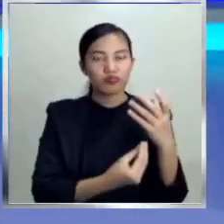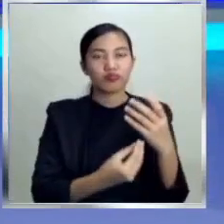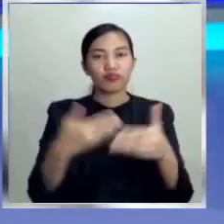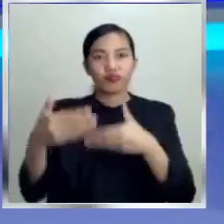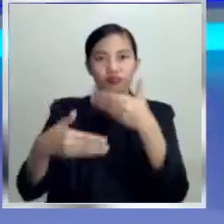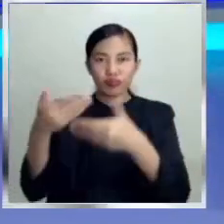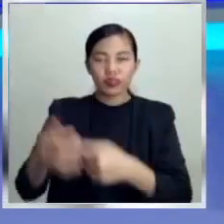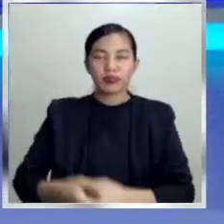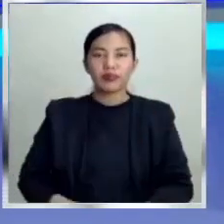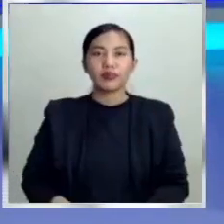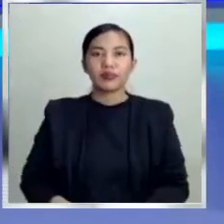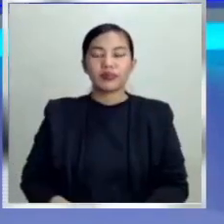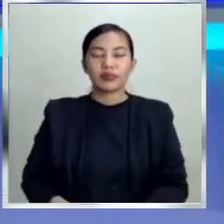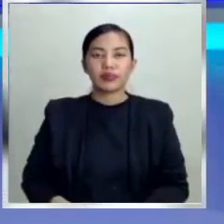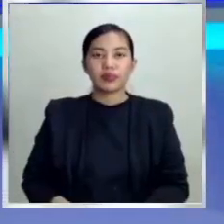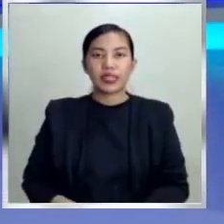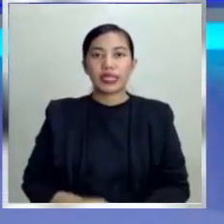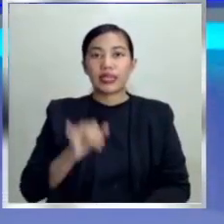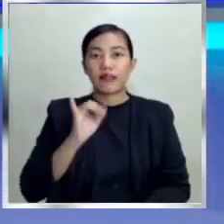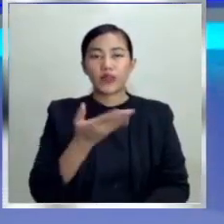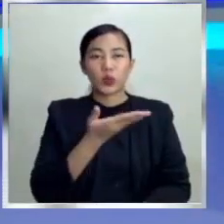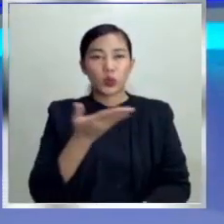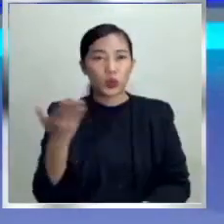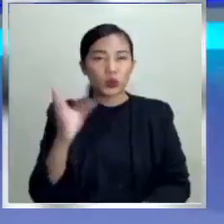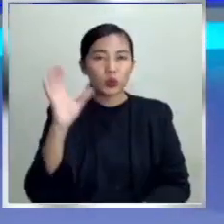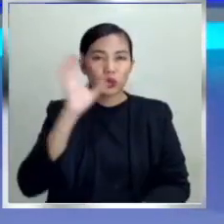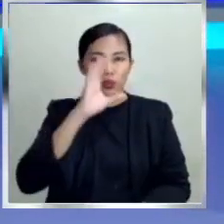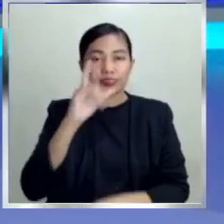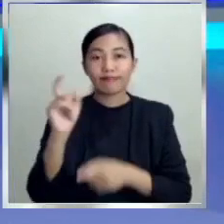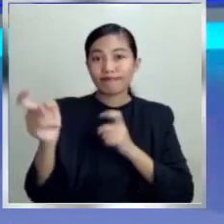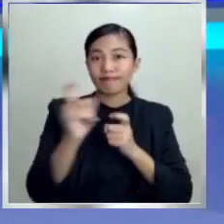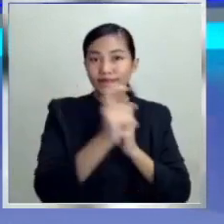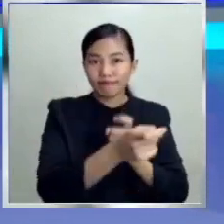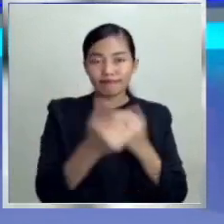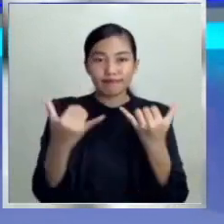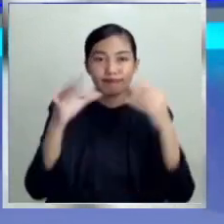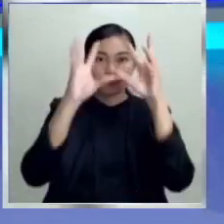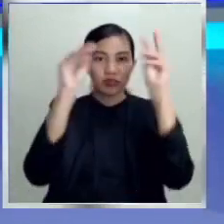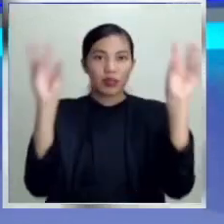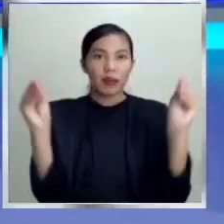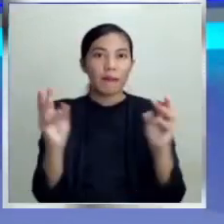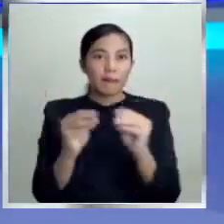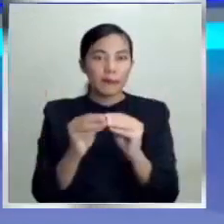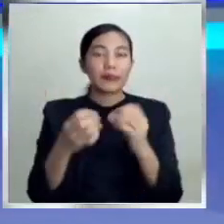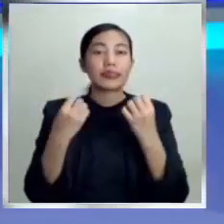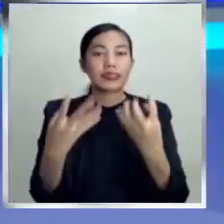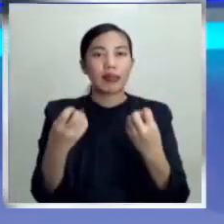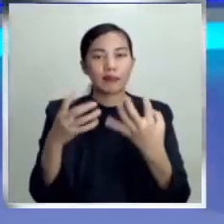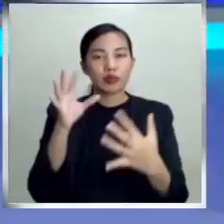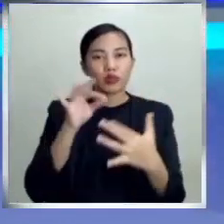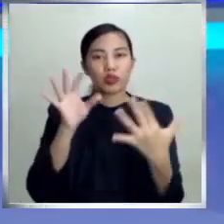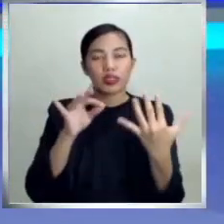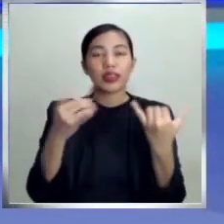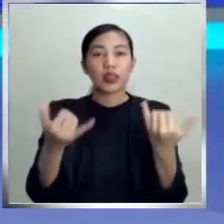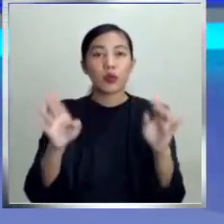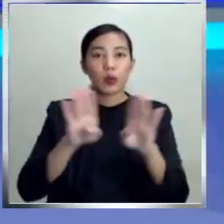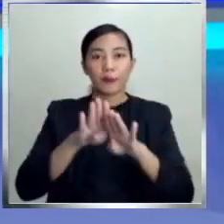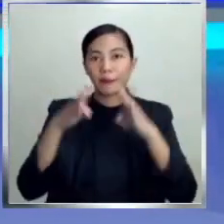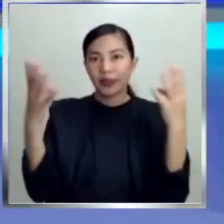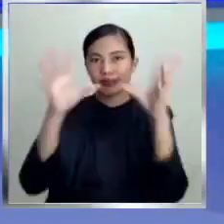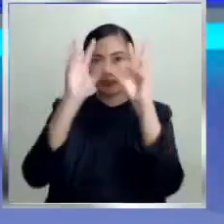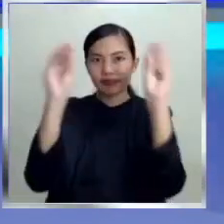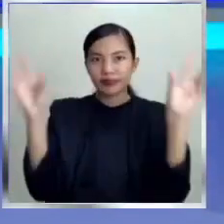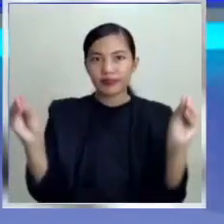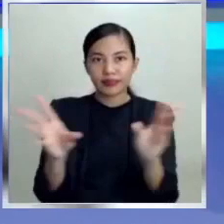Sa mga naghahanap na ng pang-aginaldo, maraming mapagpipilian yan. Sa muling pagbubukas ng Noel Bazaar sa World Trade Center